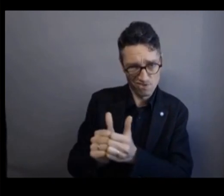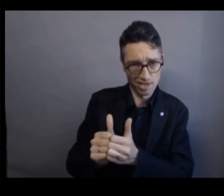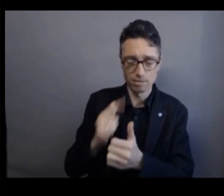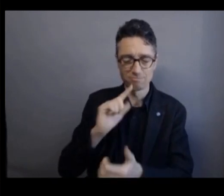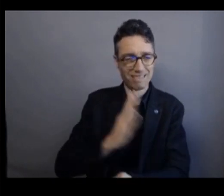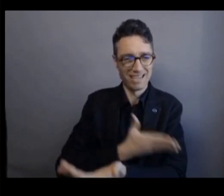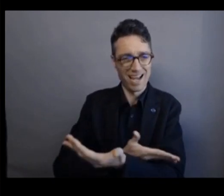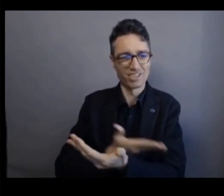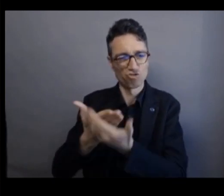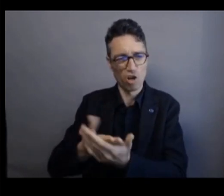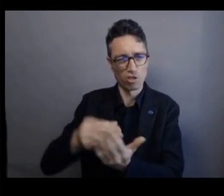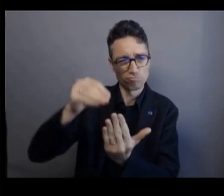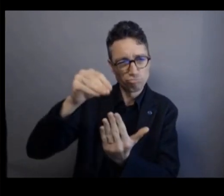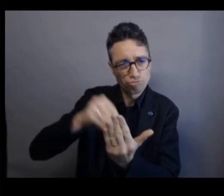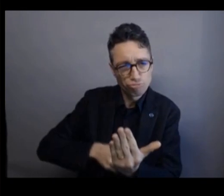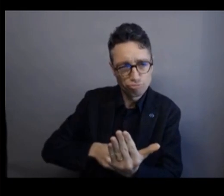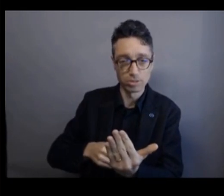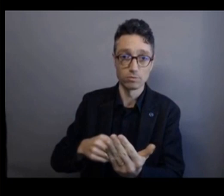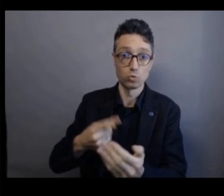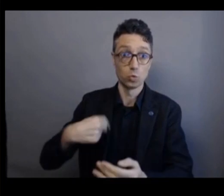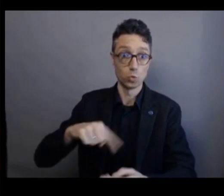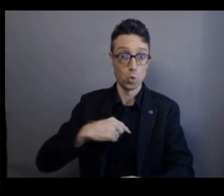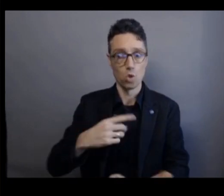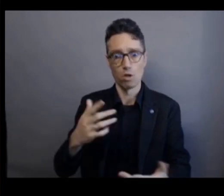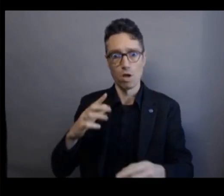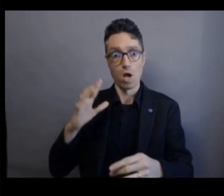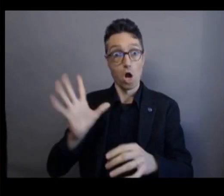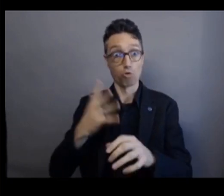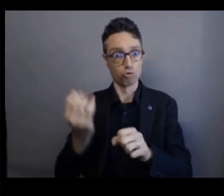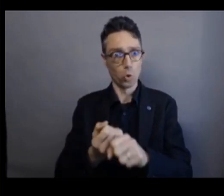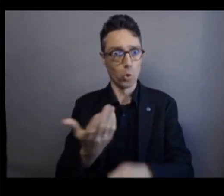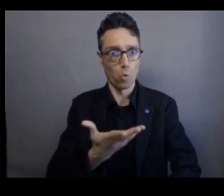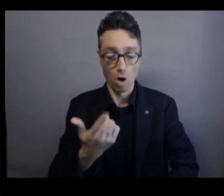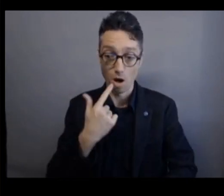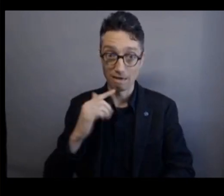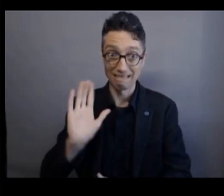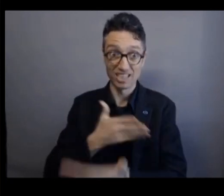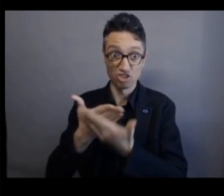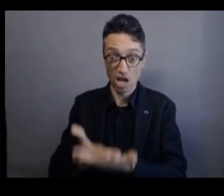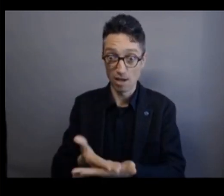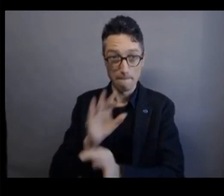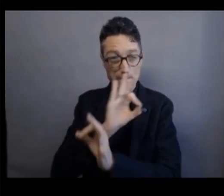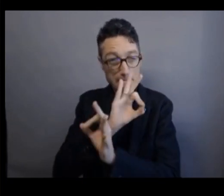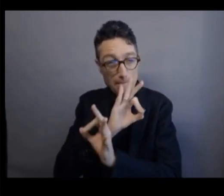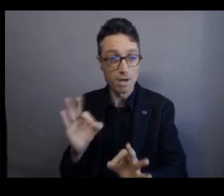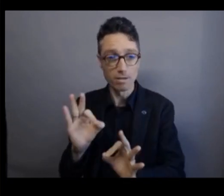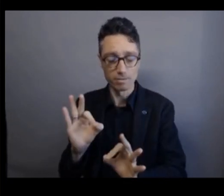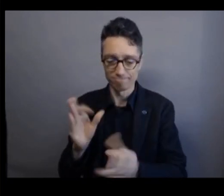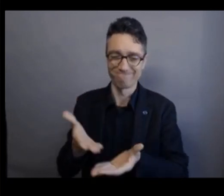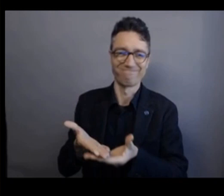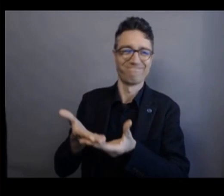vraiment, pardon de l'expression, mais blinder nos cahiers des charges là-dessus. Et puis sur la question de la formation, c'est de toute façon un